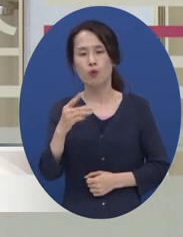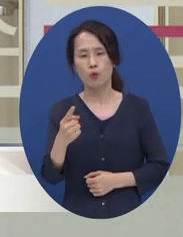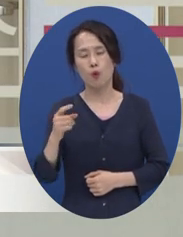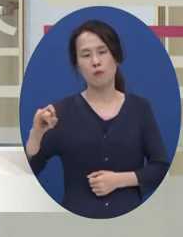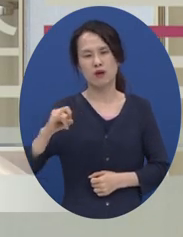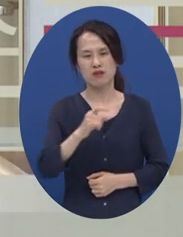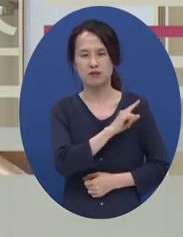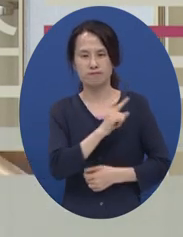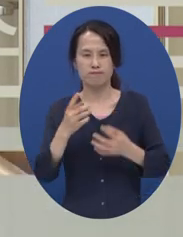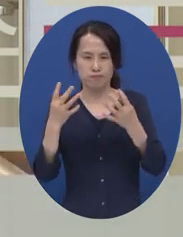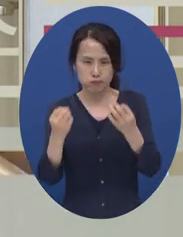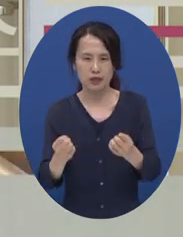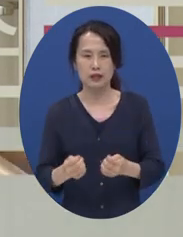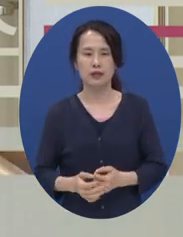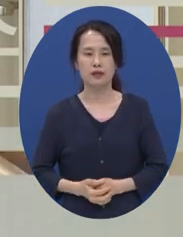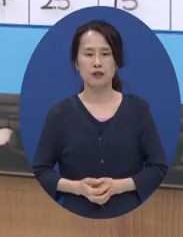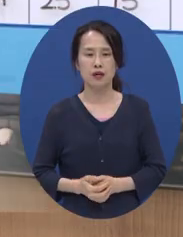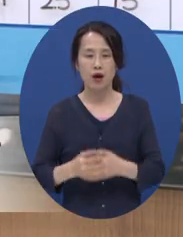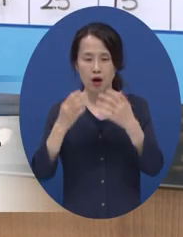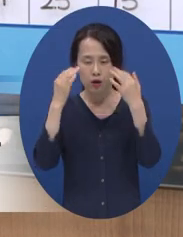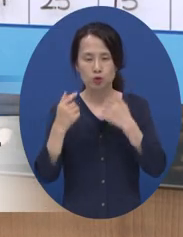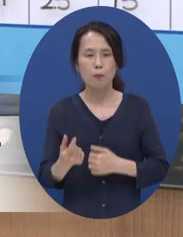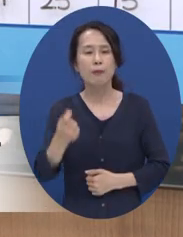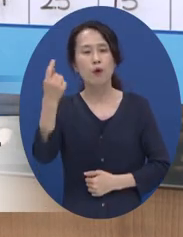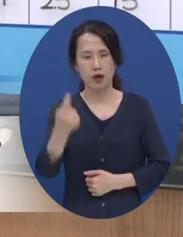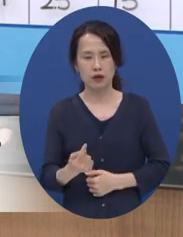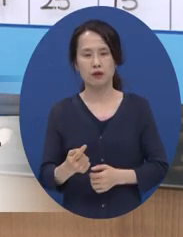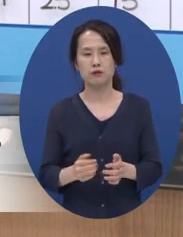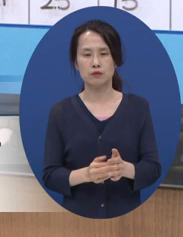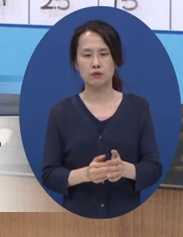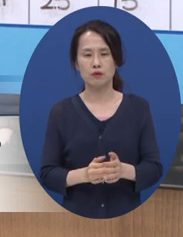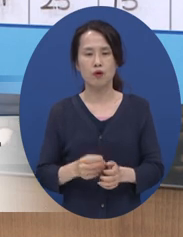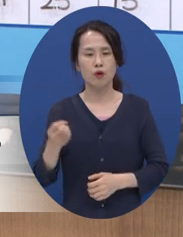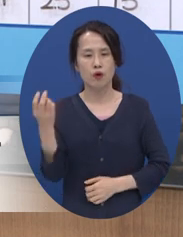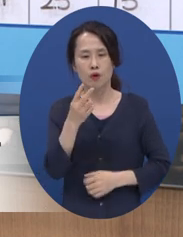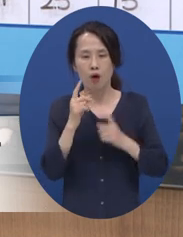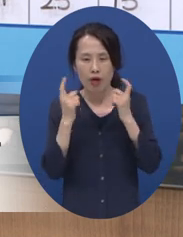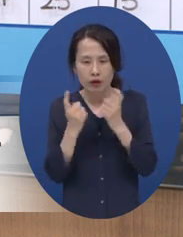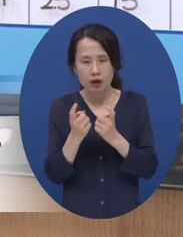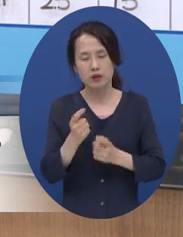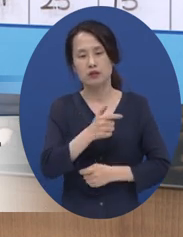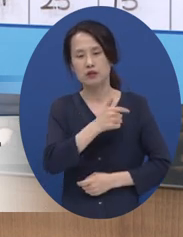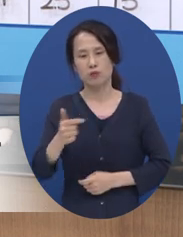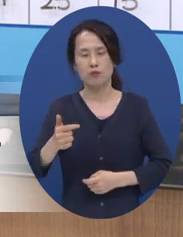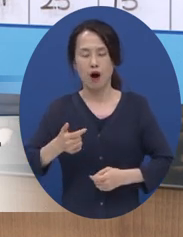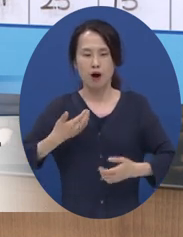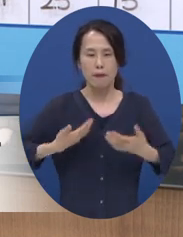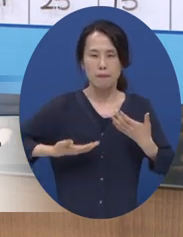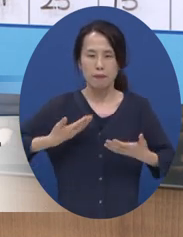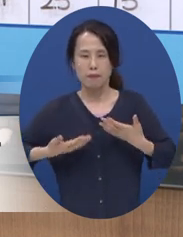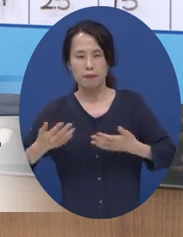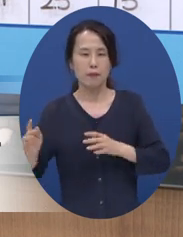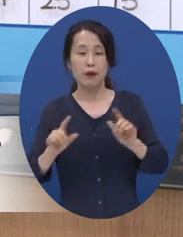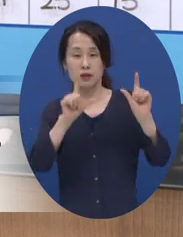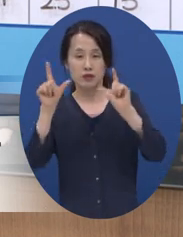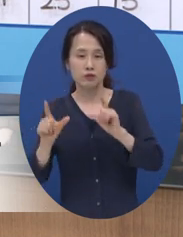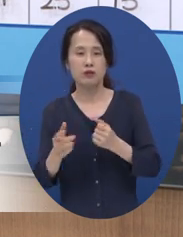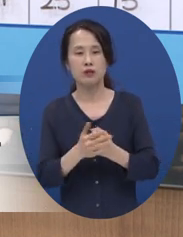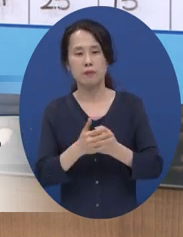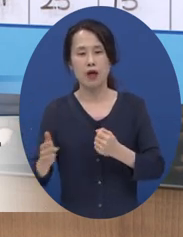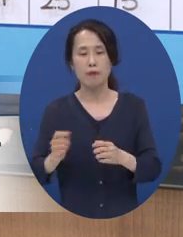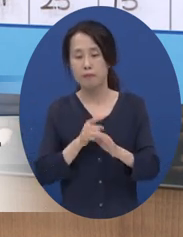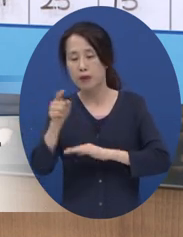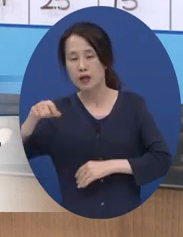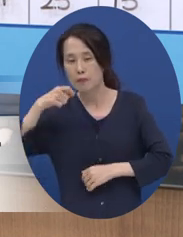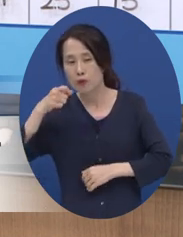노로바이러스가 가장 많습니다 더위도 좀 일찍 찾아왔고 요 그리고 이렇게 어디든 개인들이 너무 바쁜 생활을